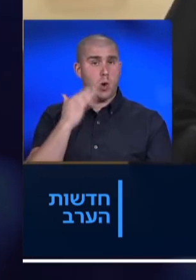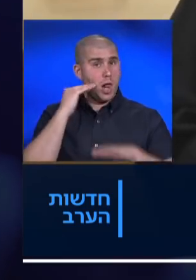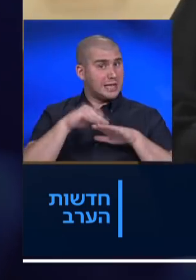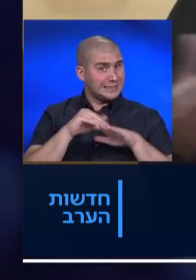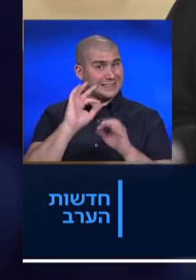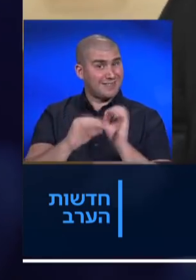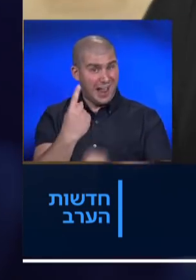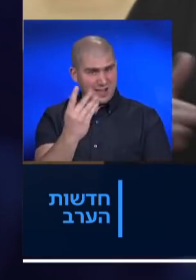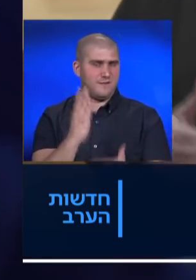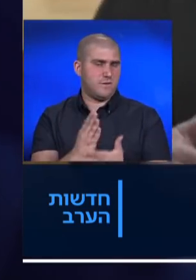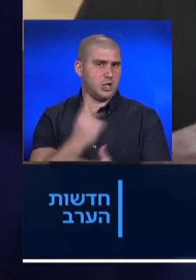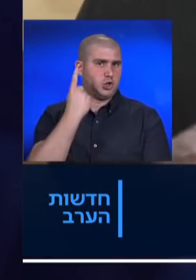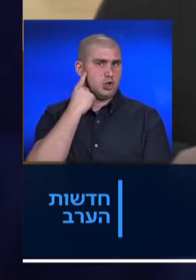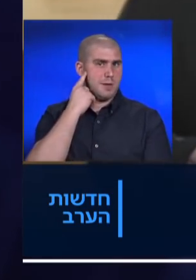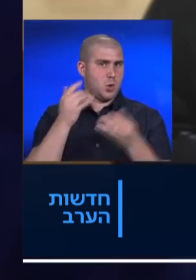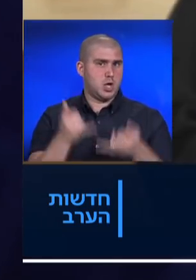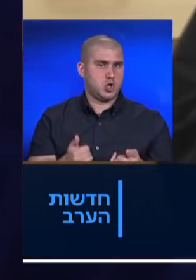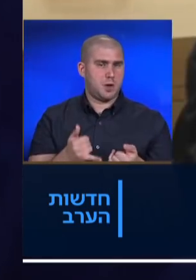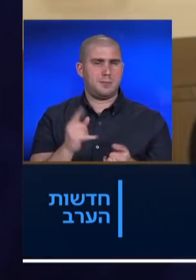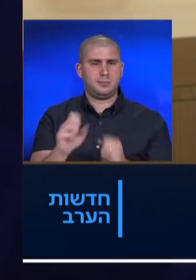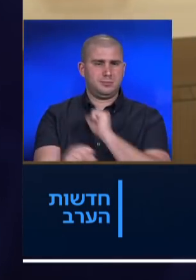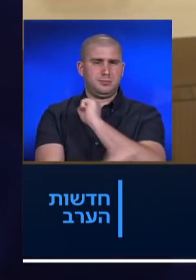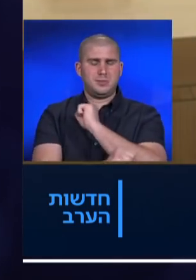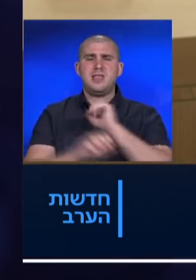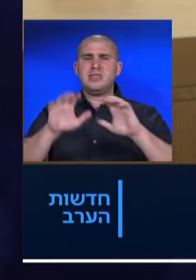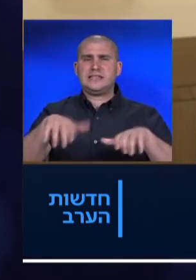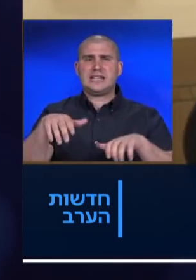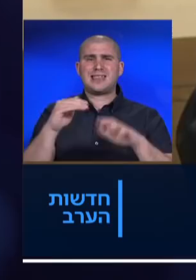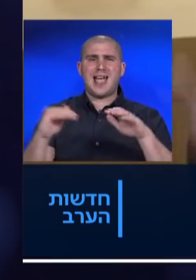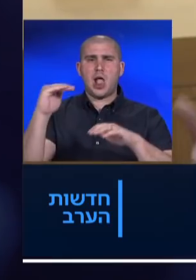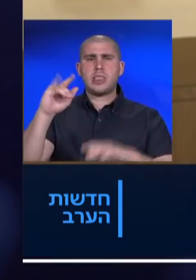שמענו עליו היום מהמשנה לנשיאת העליון חנן מלצר,